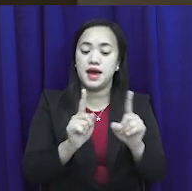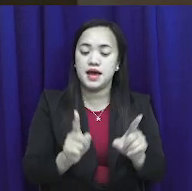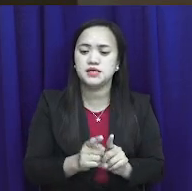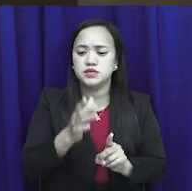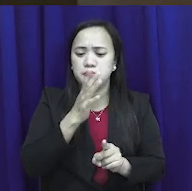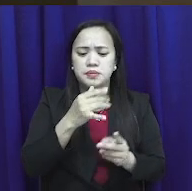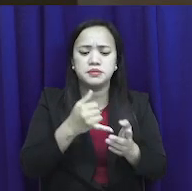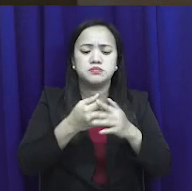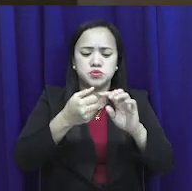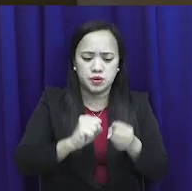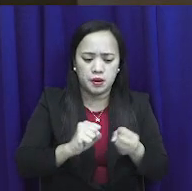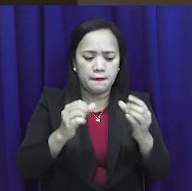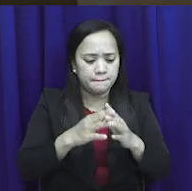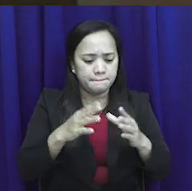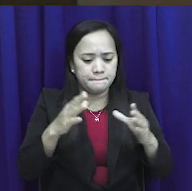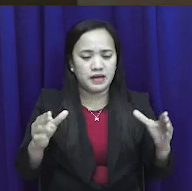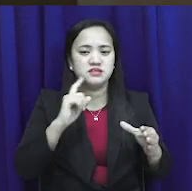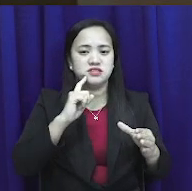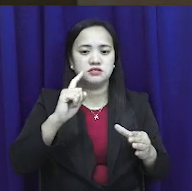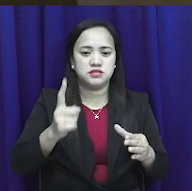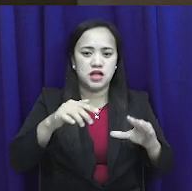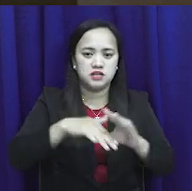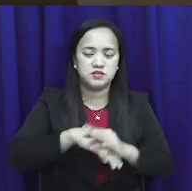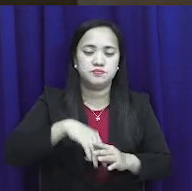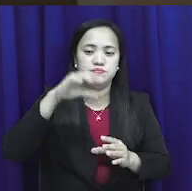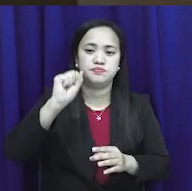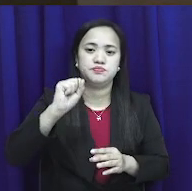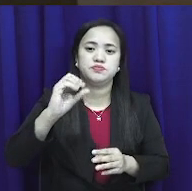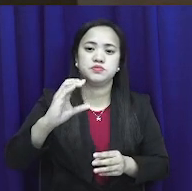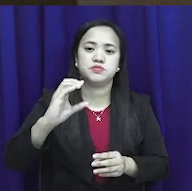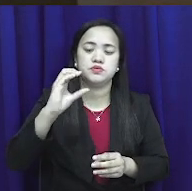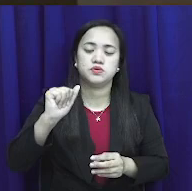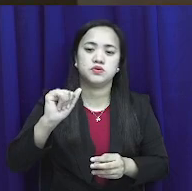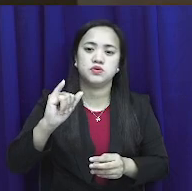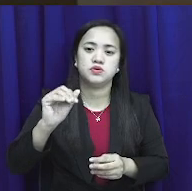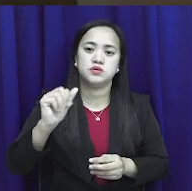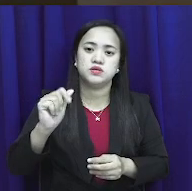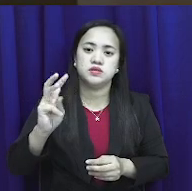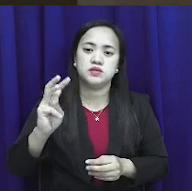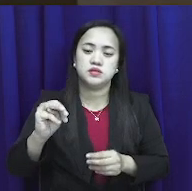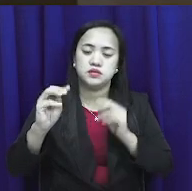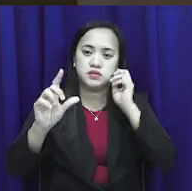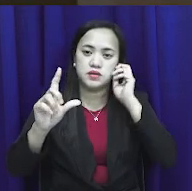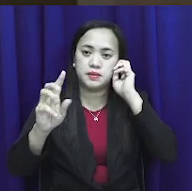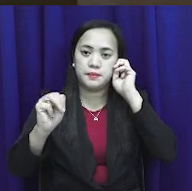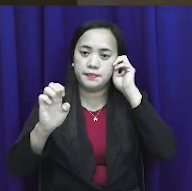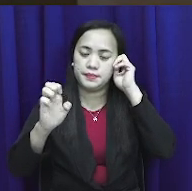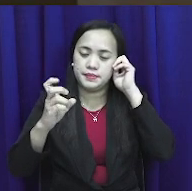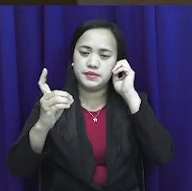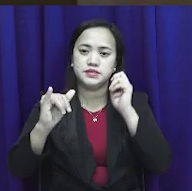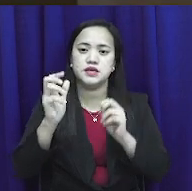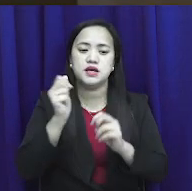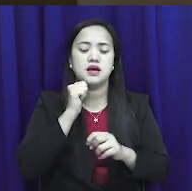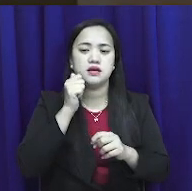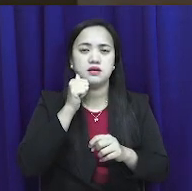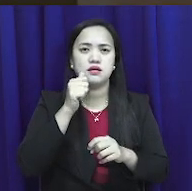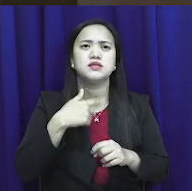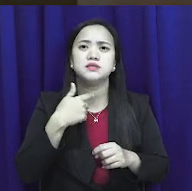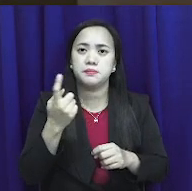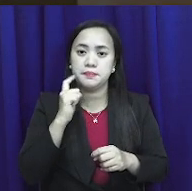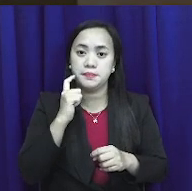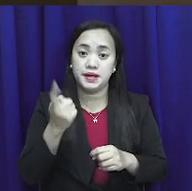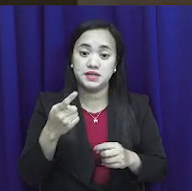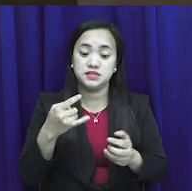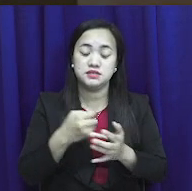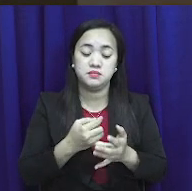mas na-express pa nila sa social media Ang pangit nito through social media they express themselves na parang hindi sila